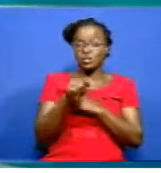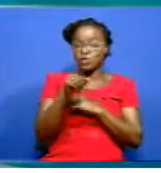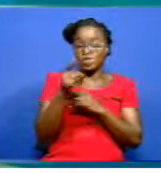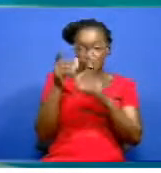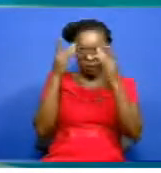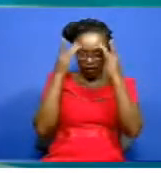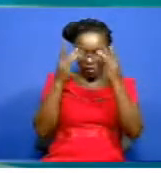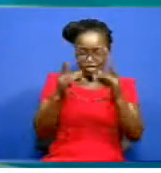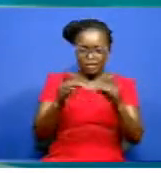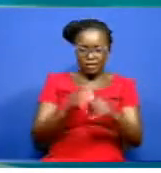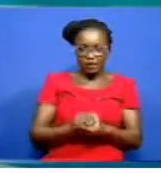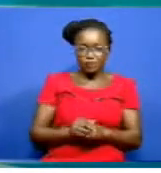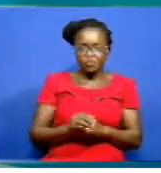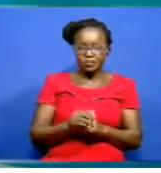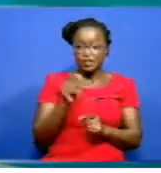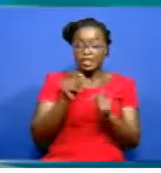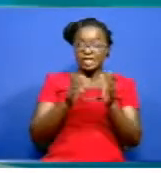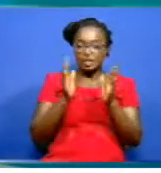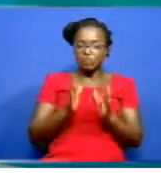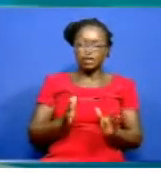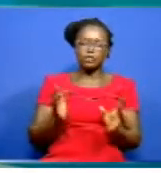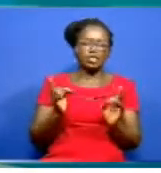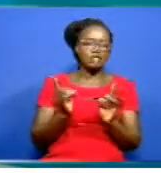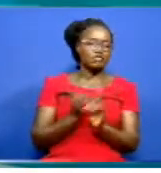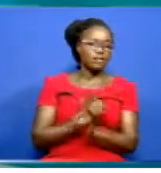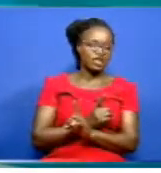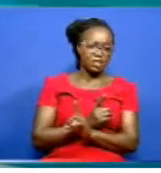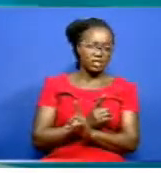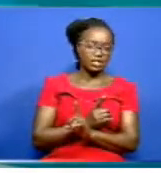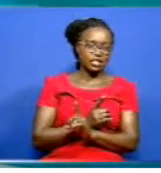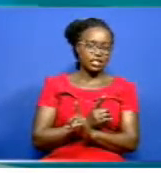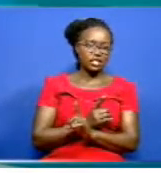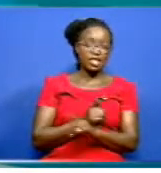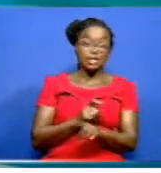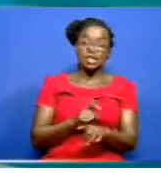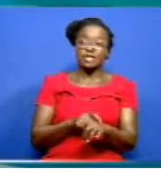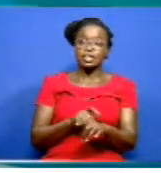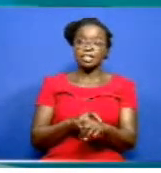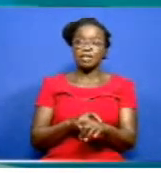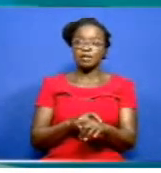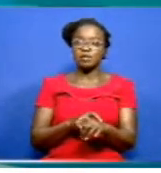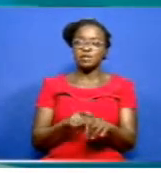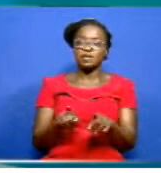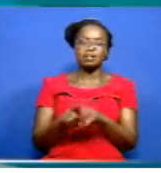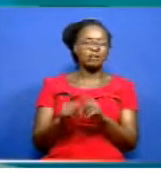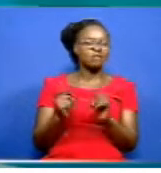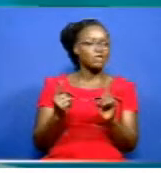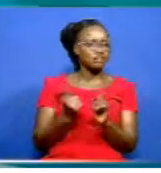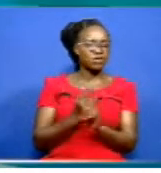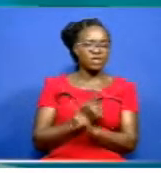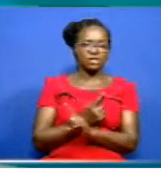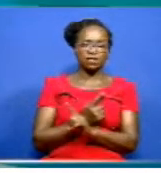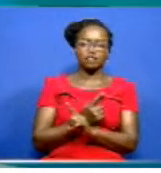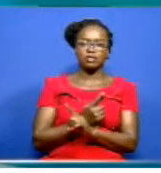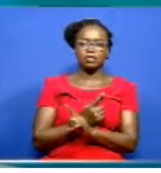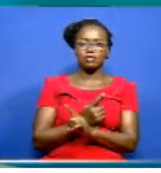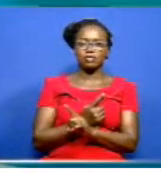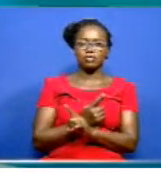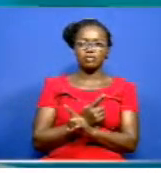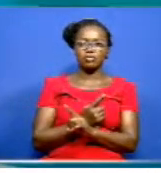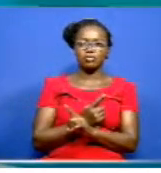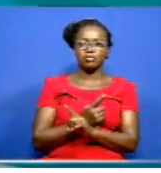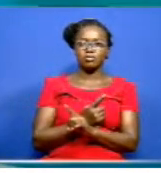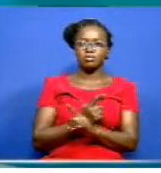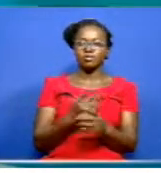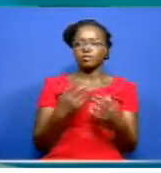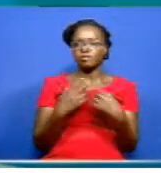Sasa kwa kila mtu ni tofauti na muda ambao itachukua pia ni tofauti. Hatusemi utapona